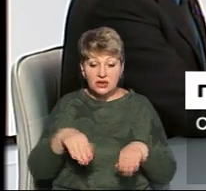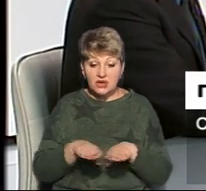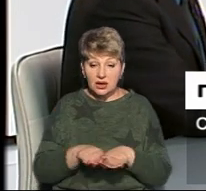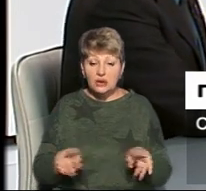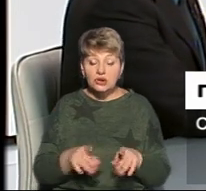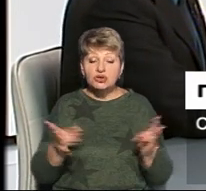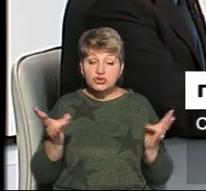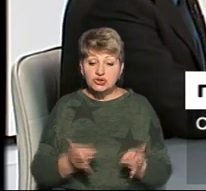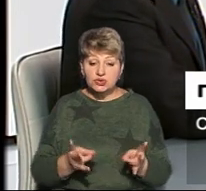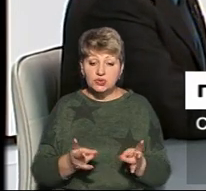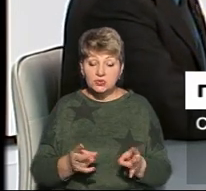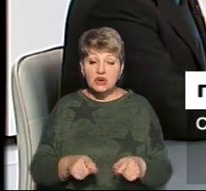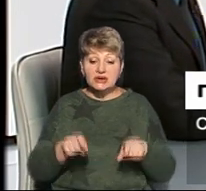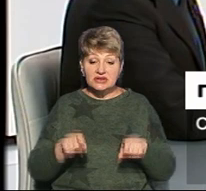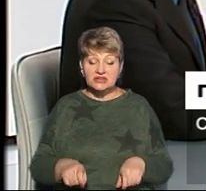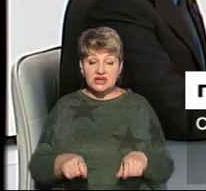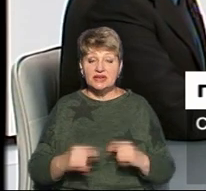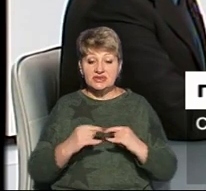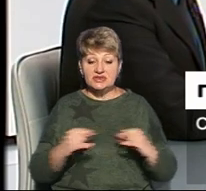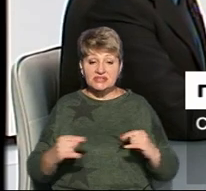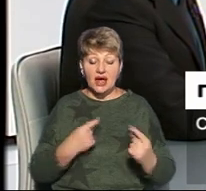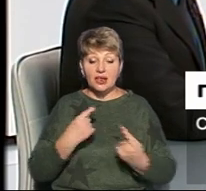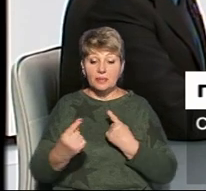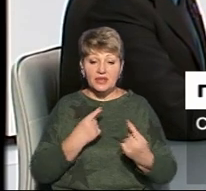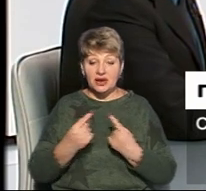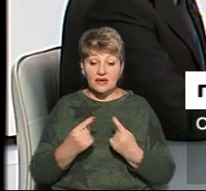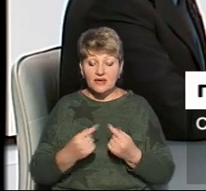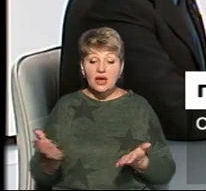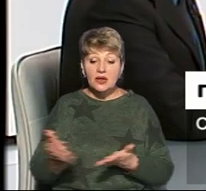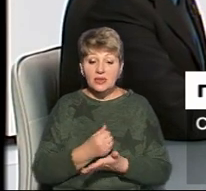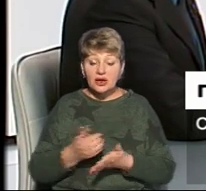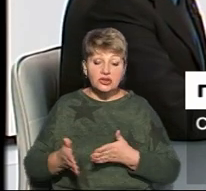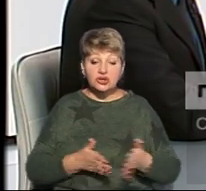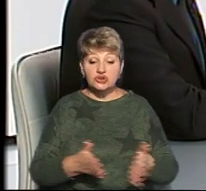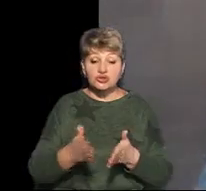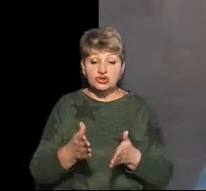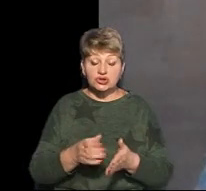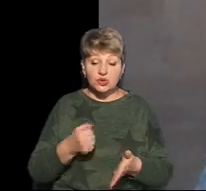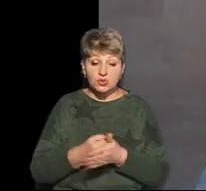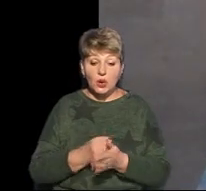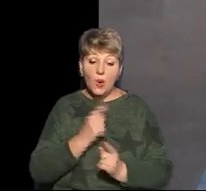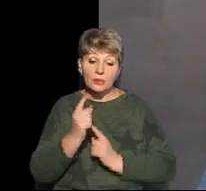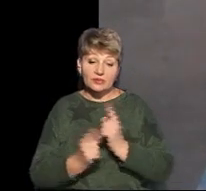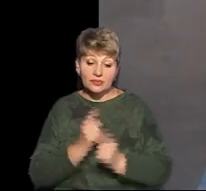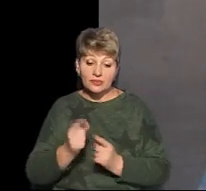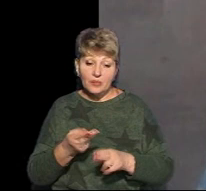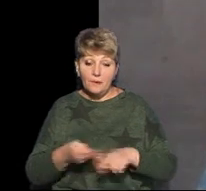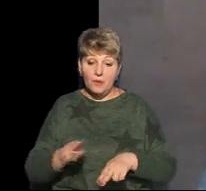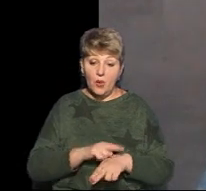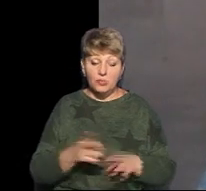все-таки потрібно сідати за стіл переговорів, знаходити шляхи до реструктуризації боргу. Ну, по-перше, потрібно